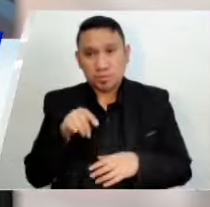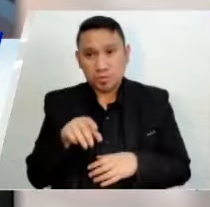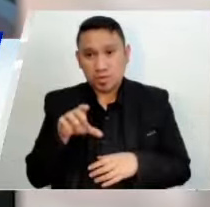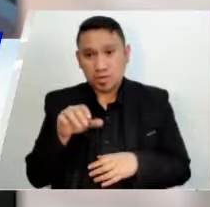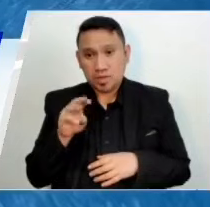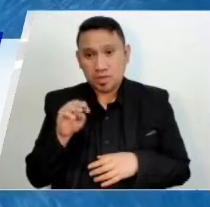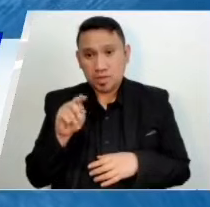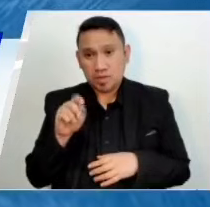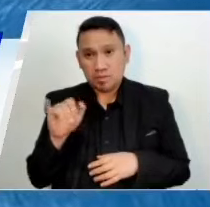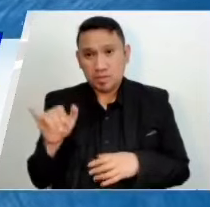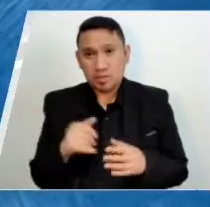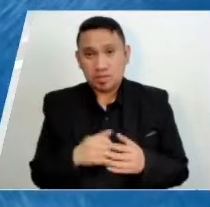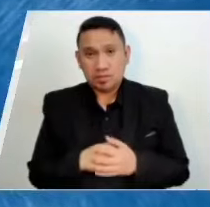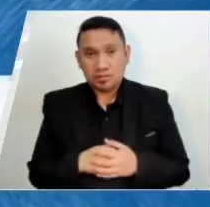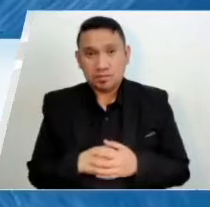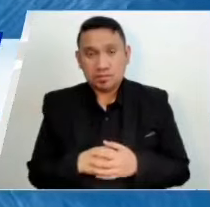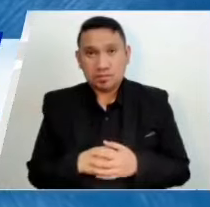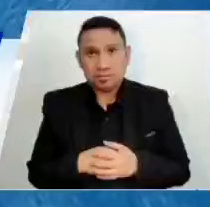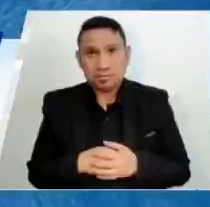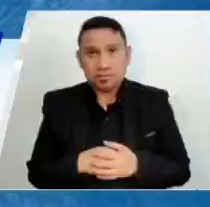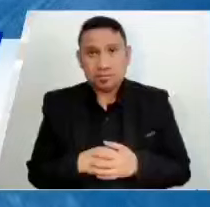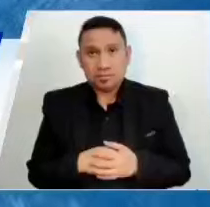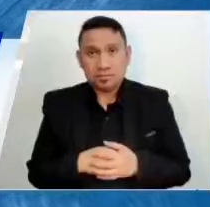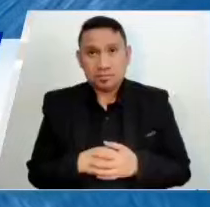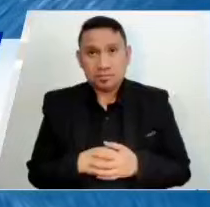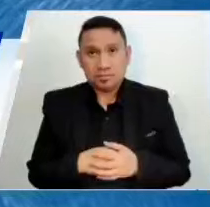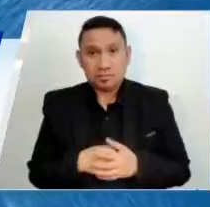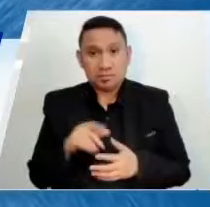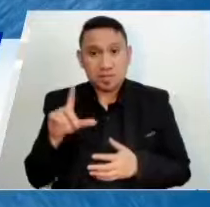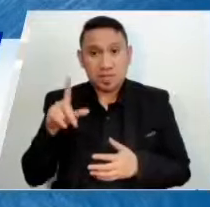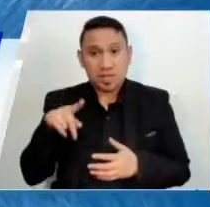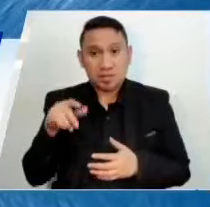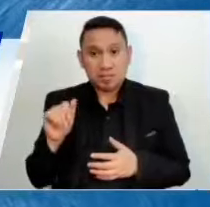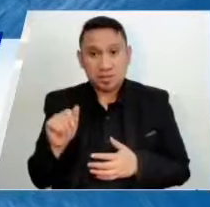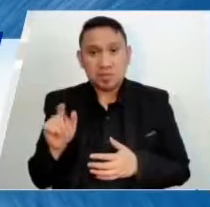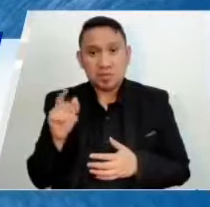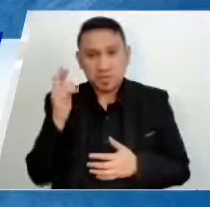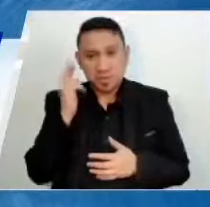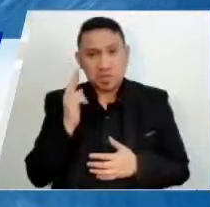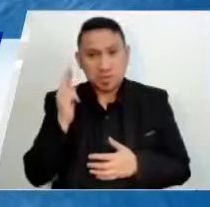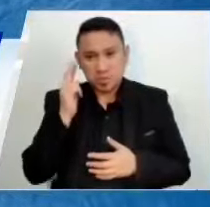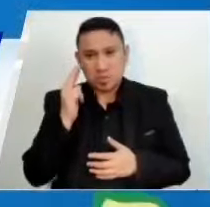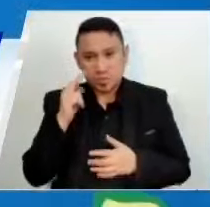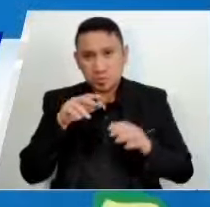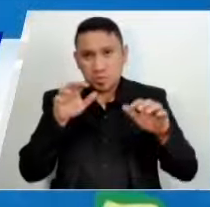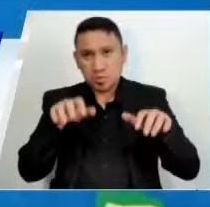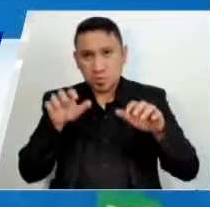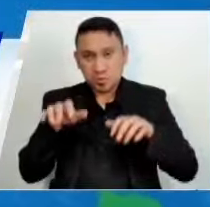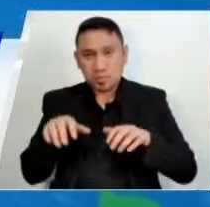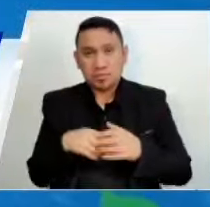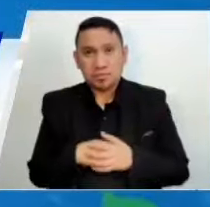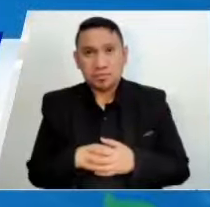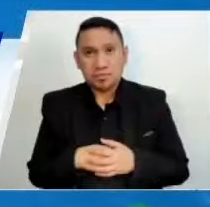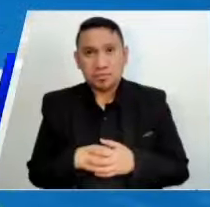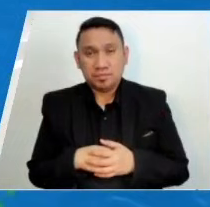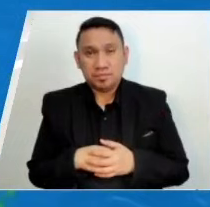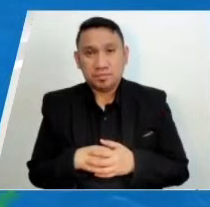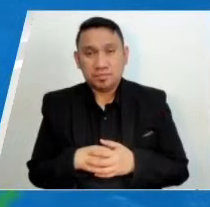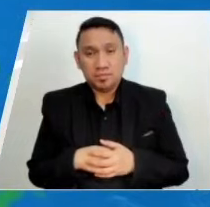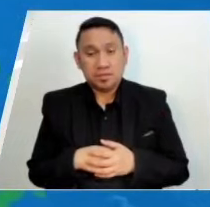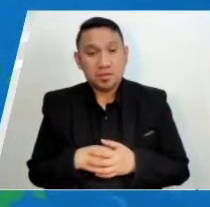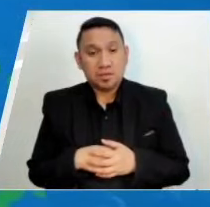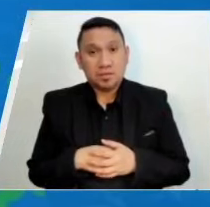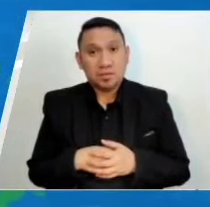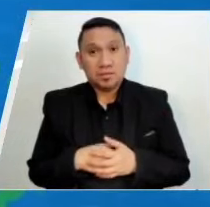Panabo City ang traf ng low pressure area pa rin ang nagpapaulan sa ilang bahagi ng bansa sa datos ng Metro weather